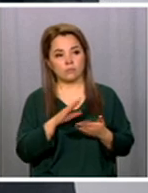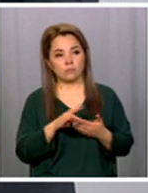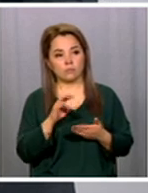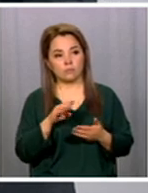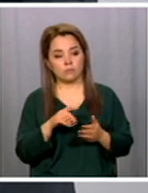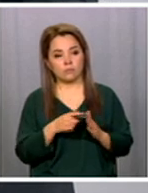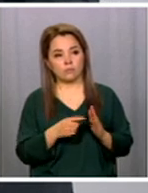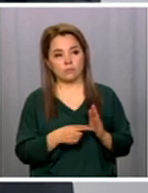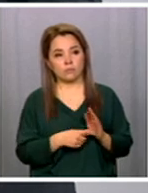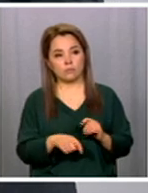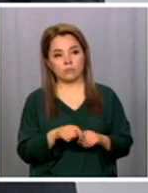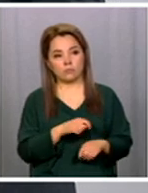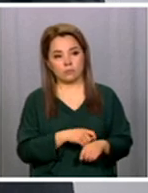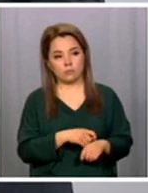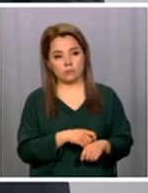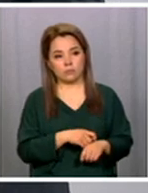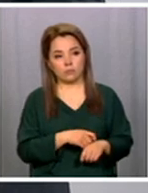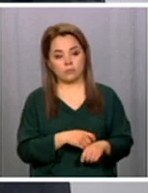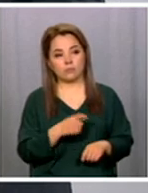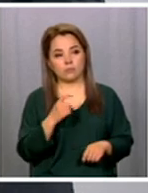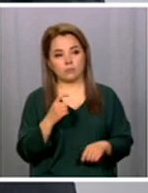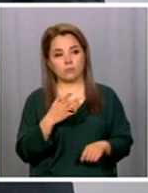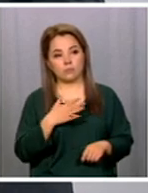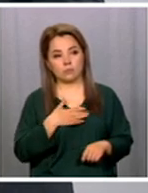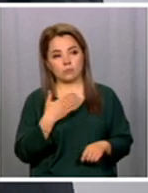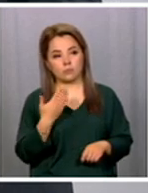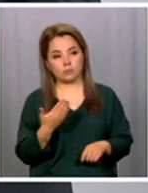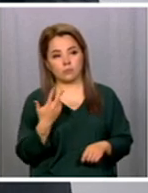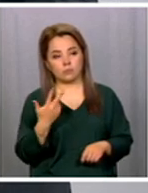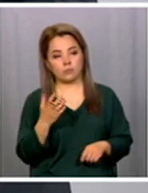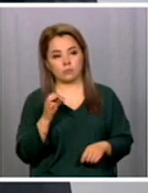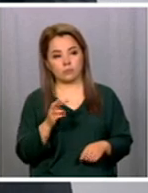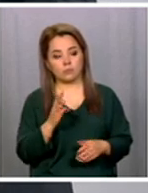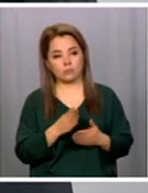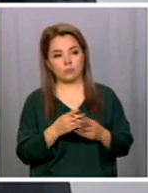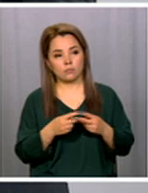метр. X бізде 3